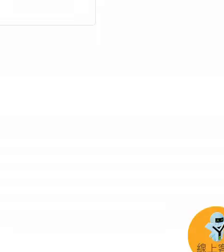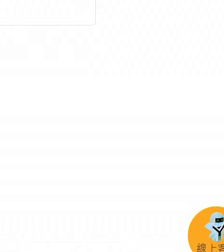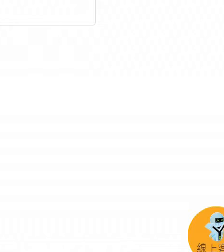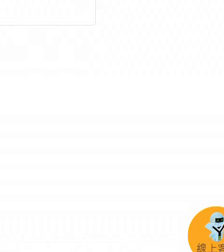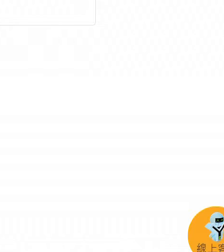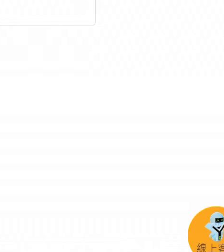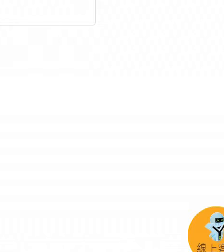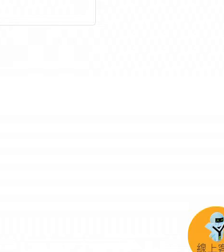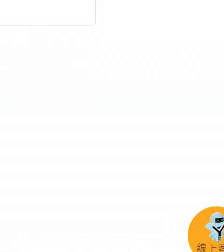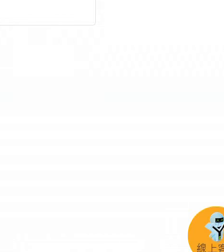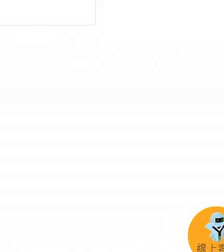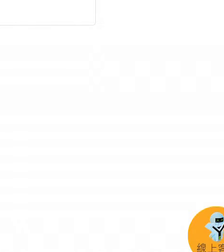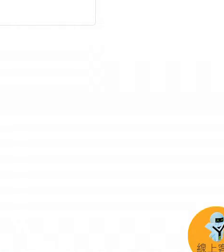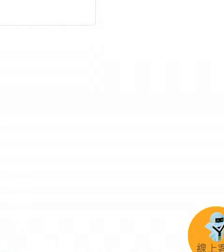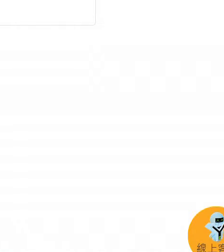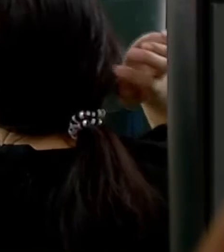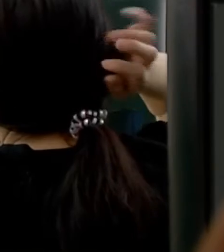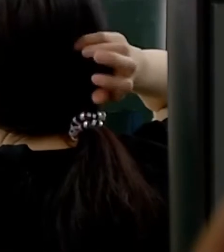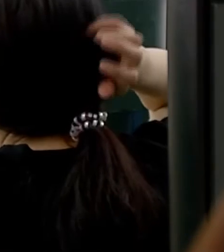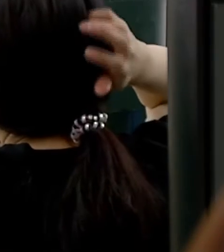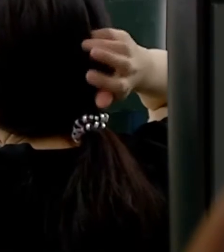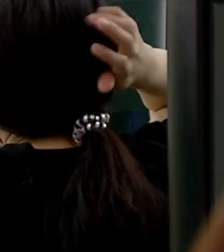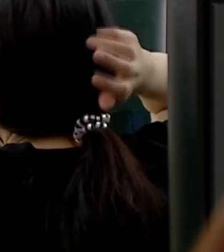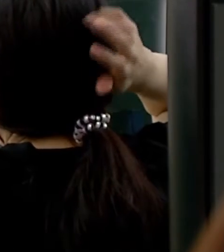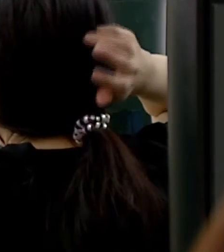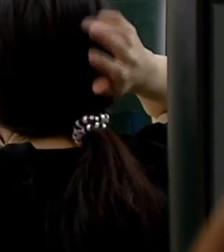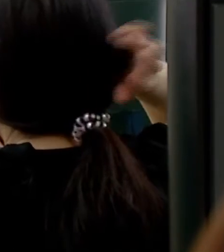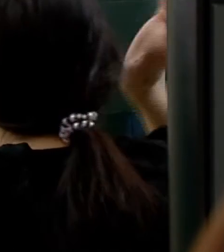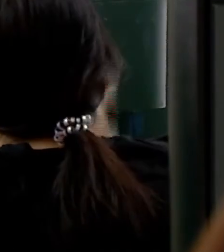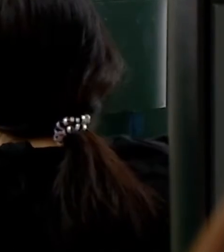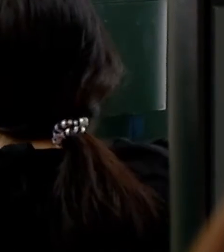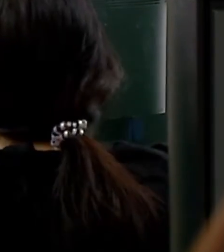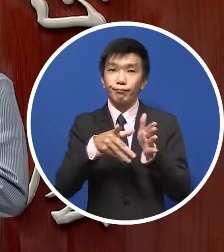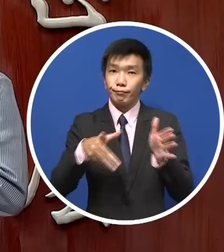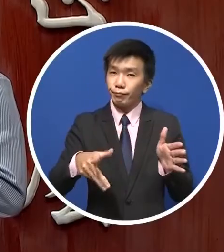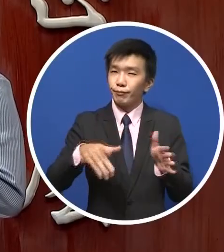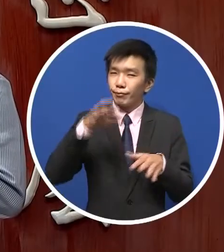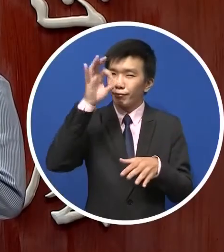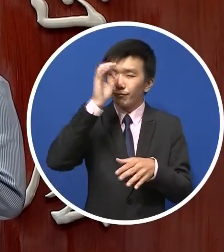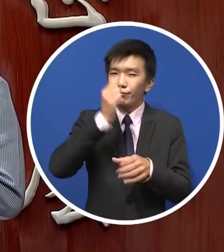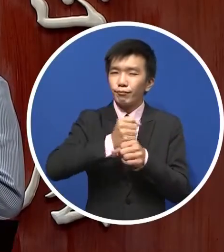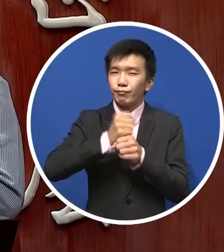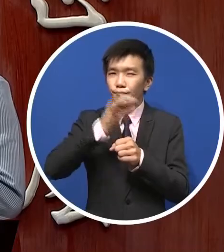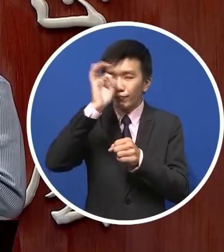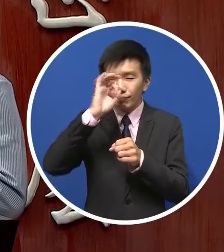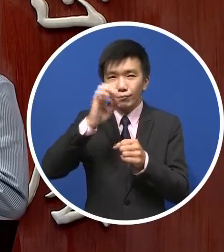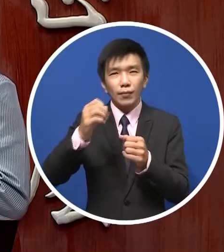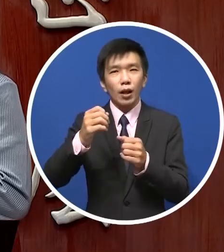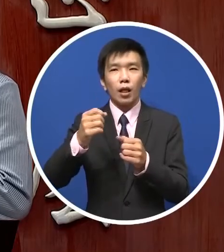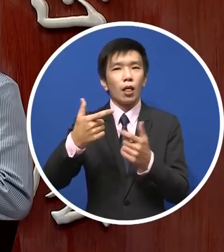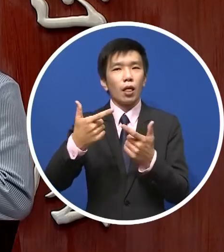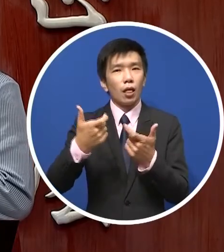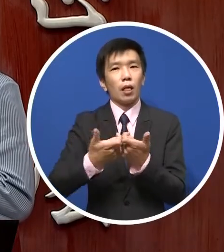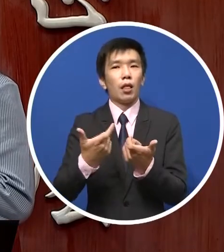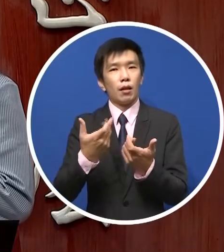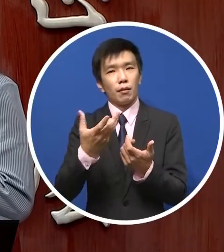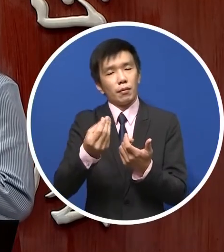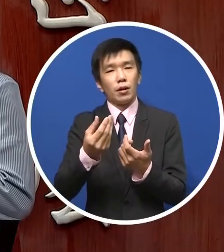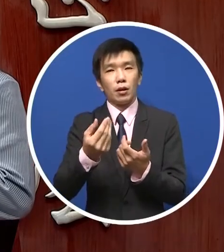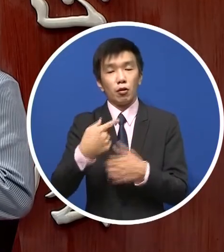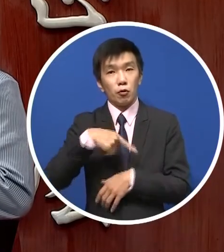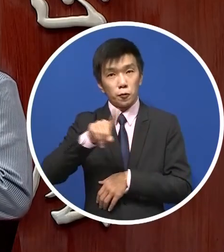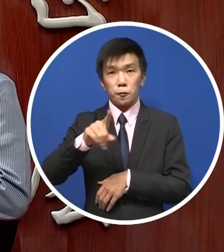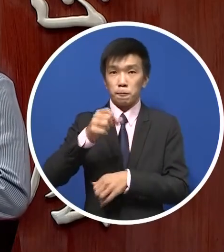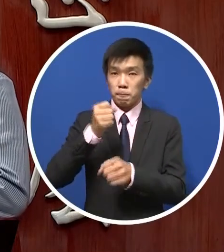评计划，申请就业咨询和30000元的寻职奖励金。 他可以来我们就辅机构参加我们的就业咨